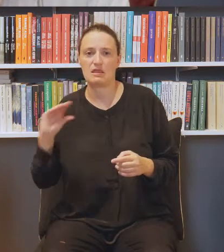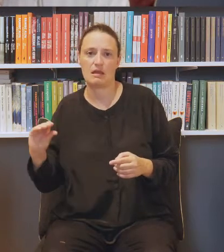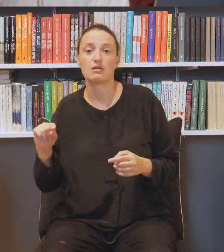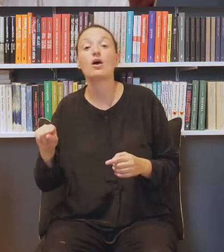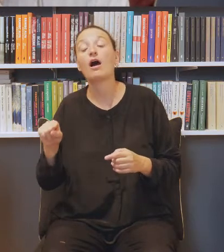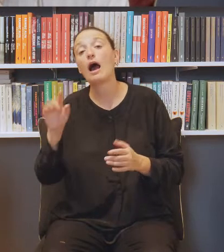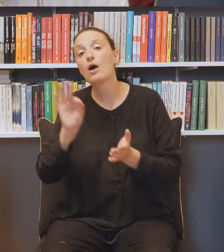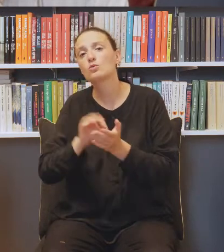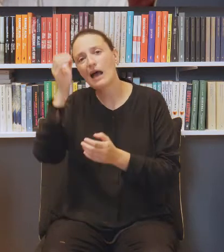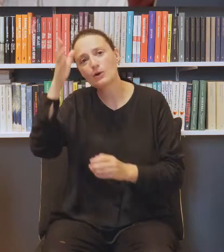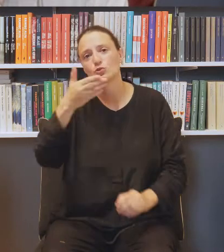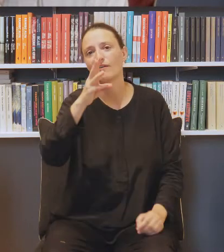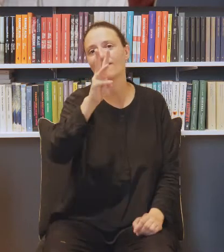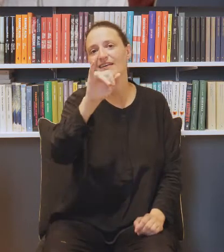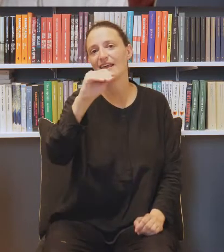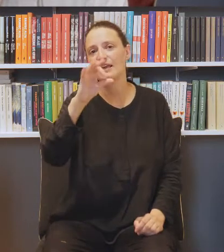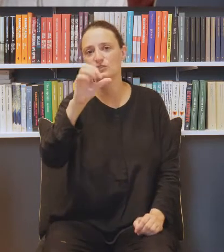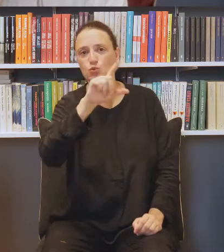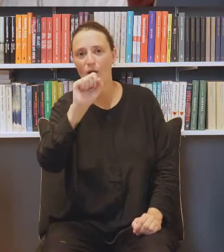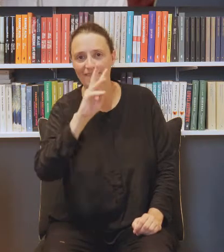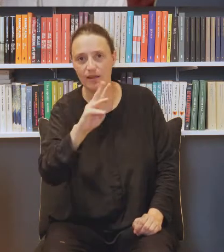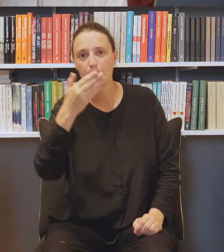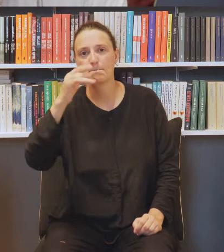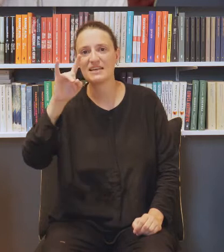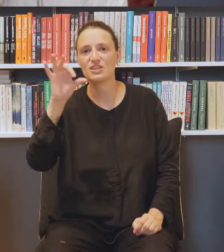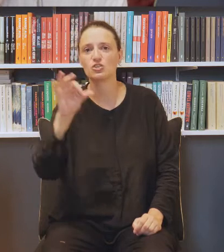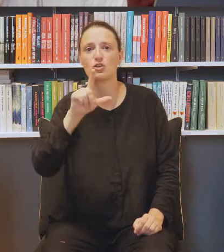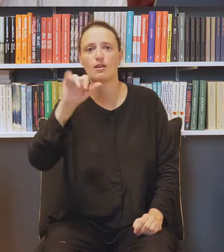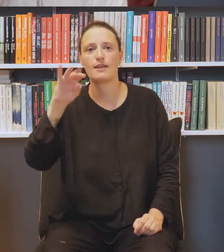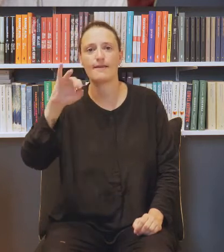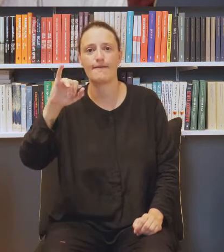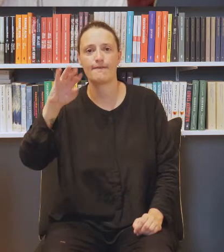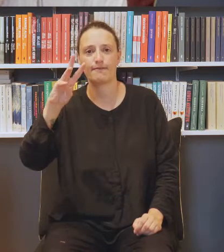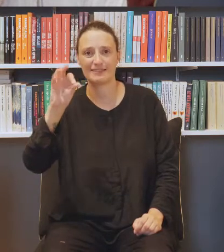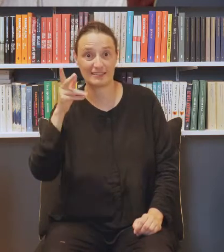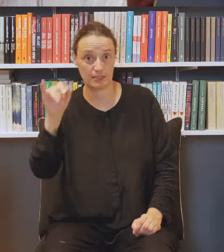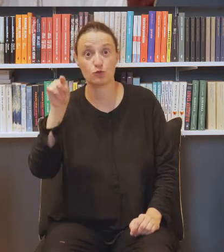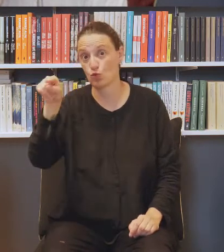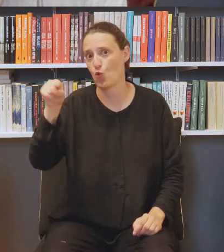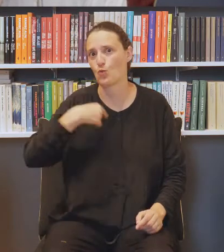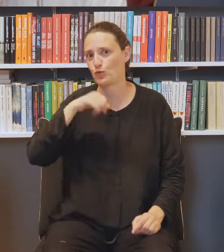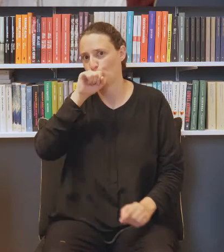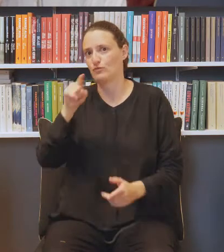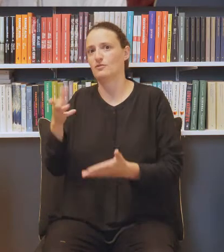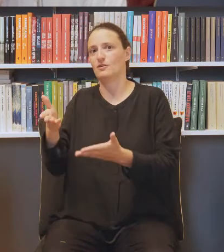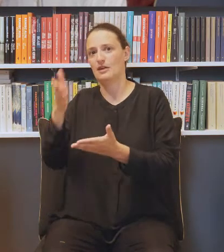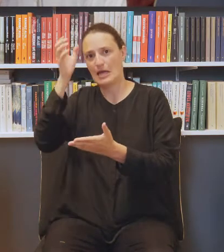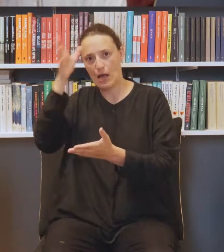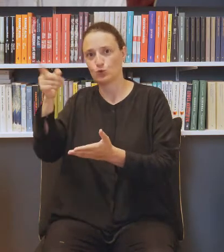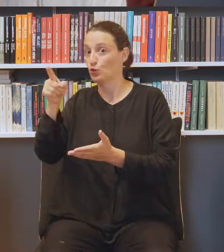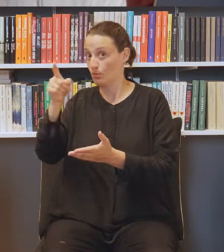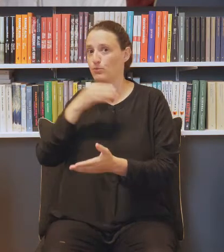Wiesław Myśliwski, myślę, to jest taki mój z polskich mężczyzn pisarzy, taki mój jeden z ulubionych,